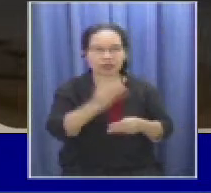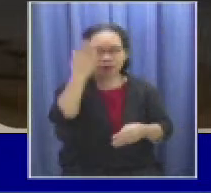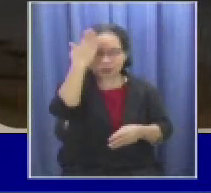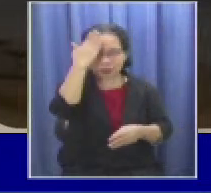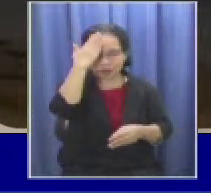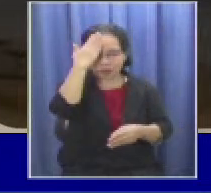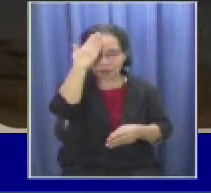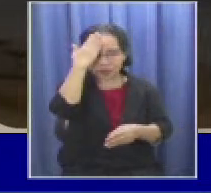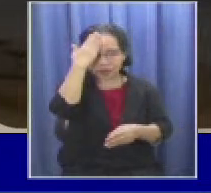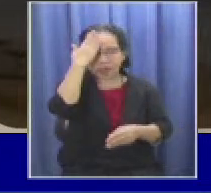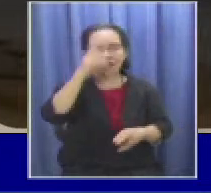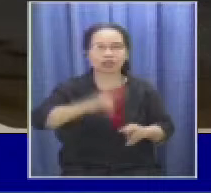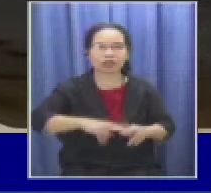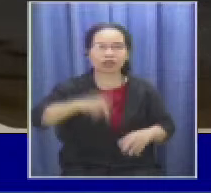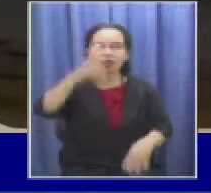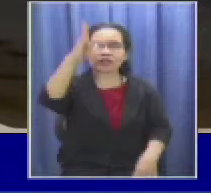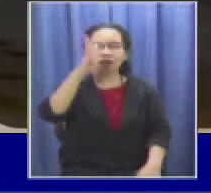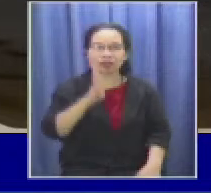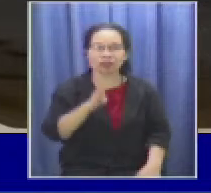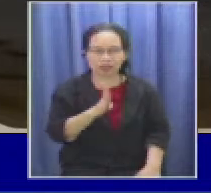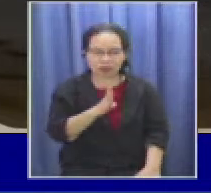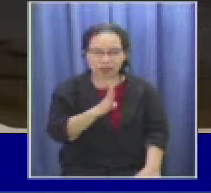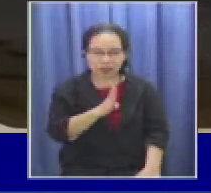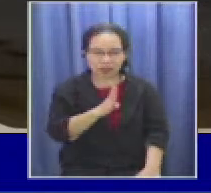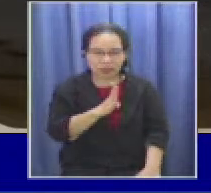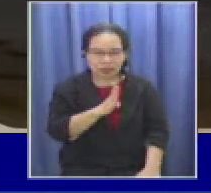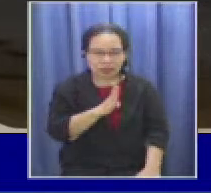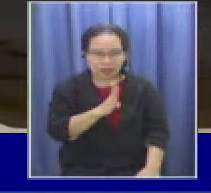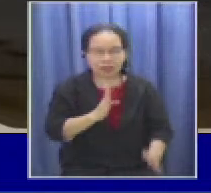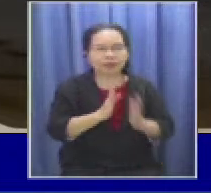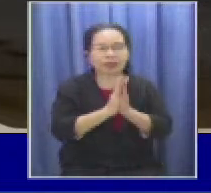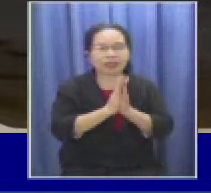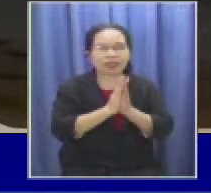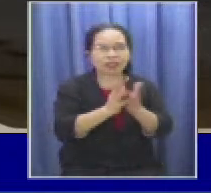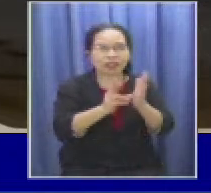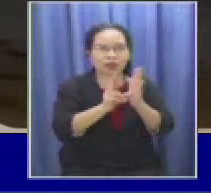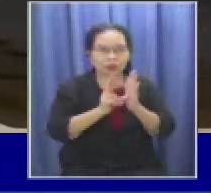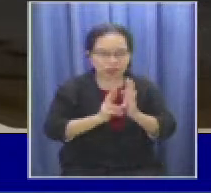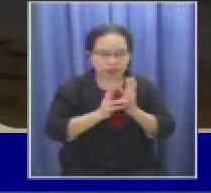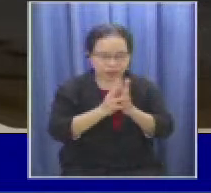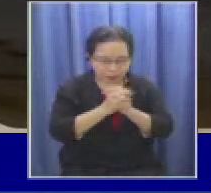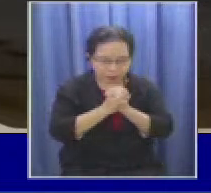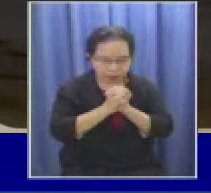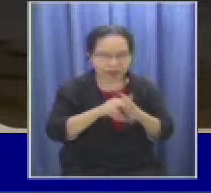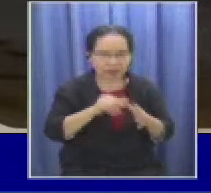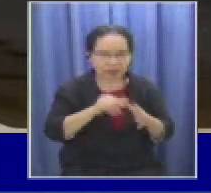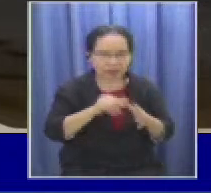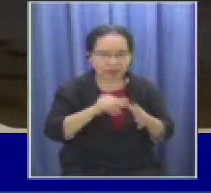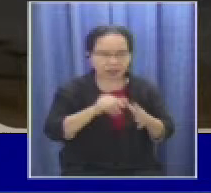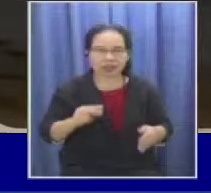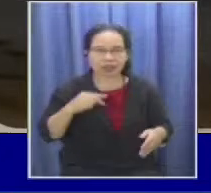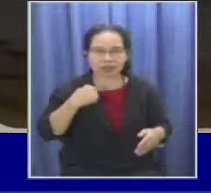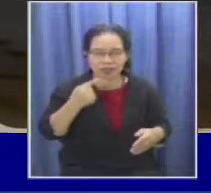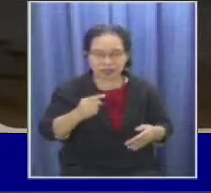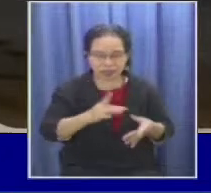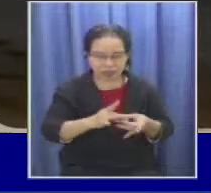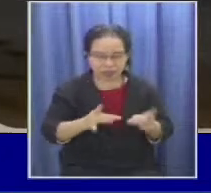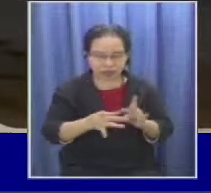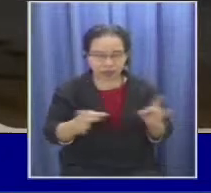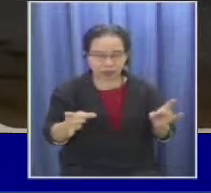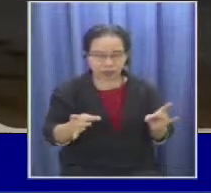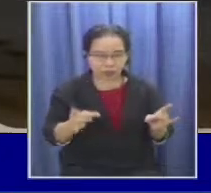momfa mpaebɔ ne nkotosere ene aseda Emma mwade sere